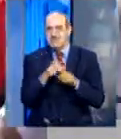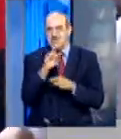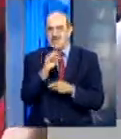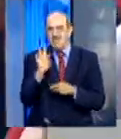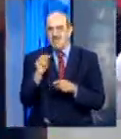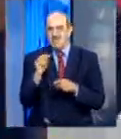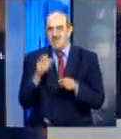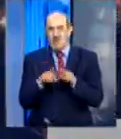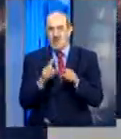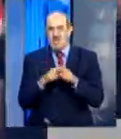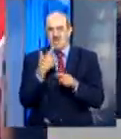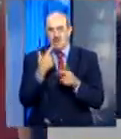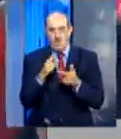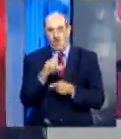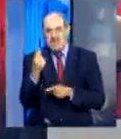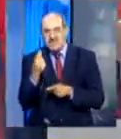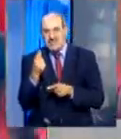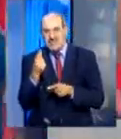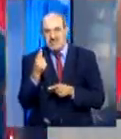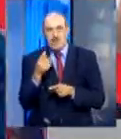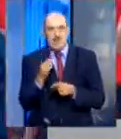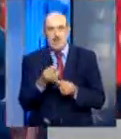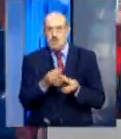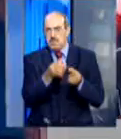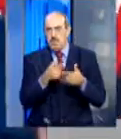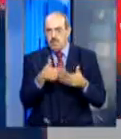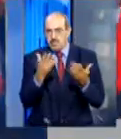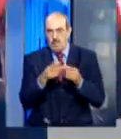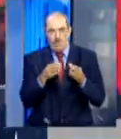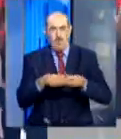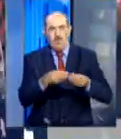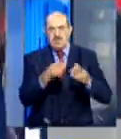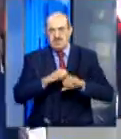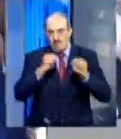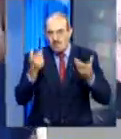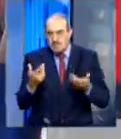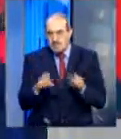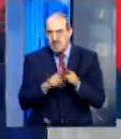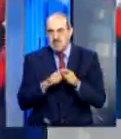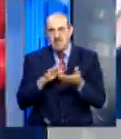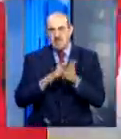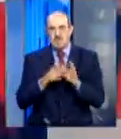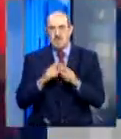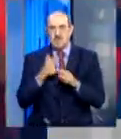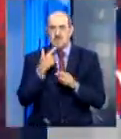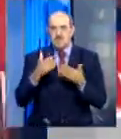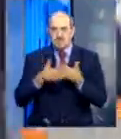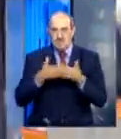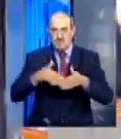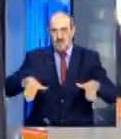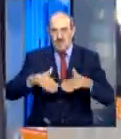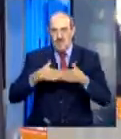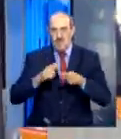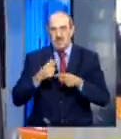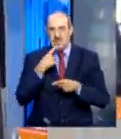بطريقة أخرى وتسمى بالتهجير القسري. وقد قام يعني إغلاق جميع الأبواب لحدود الريف